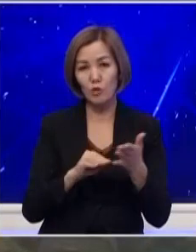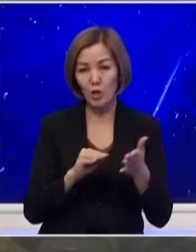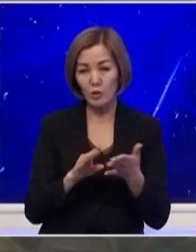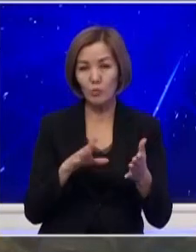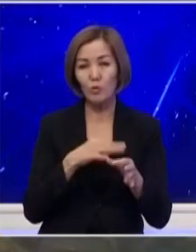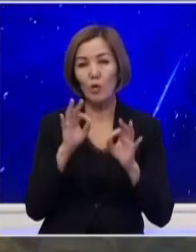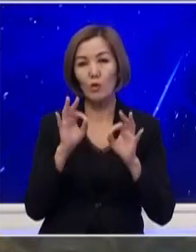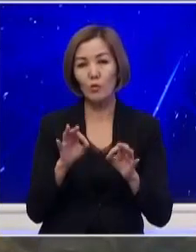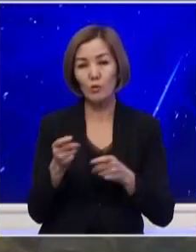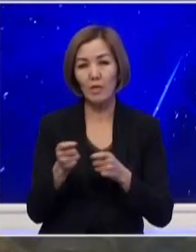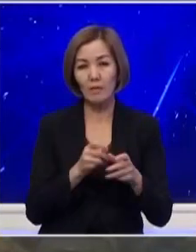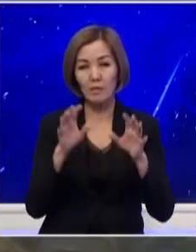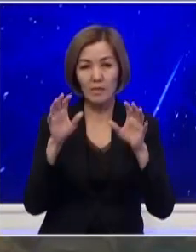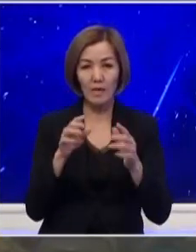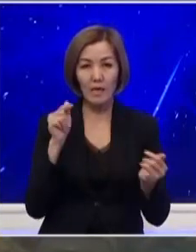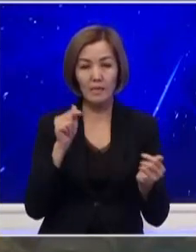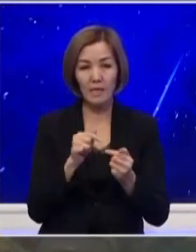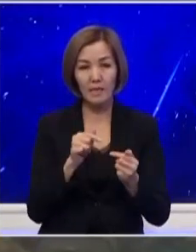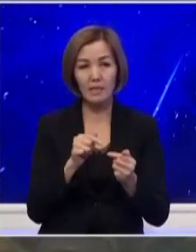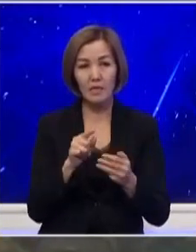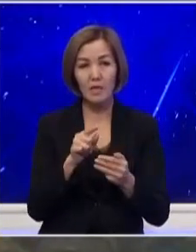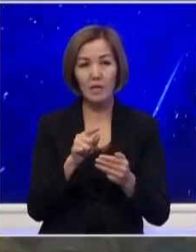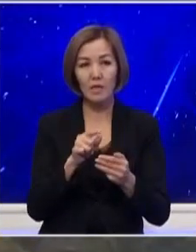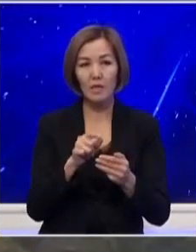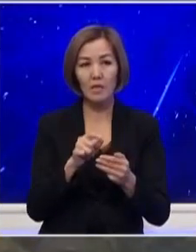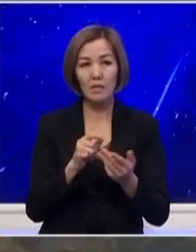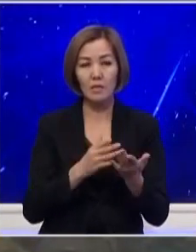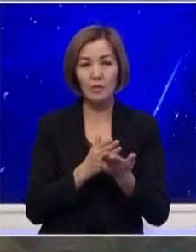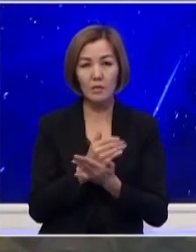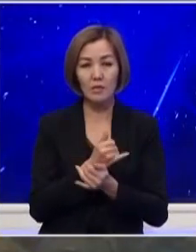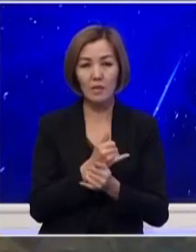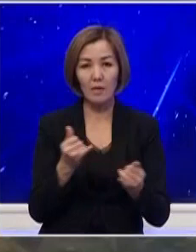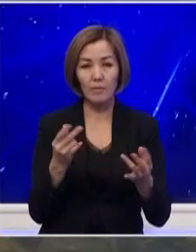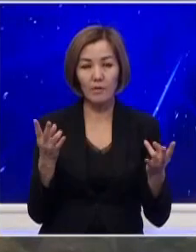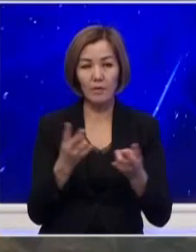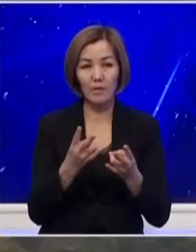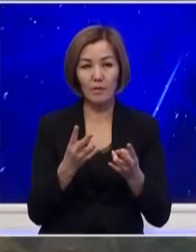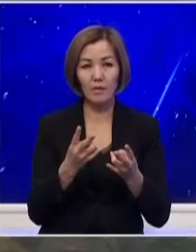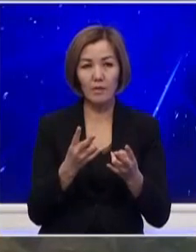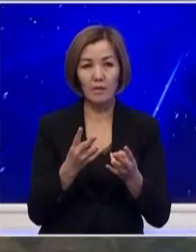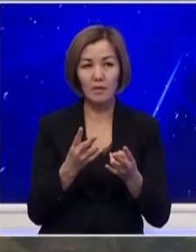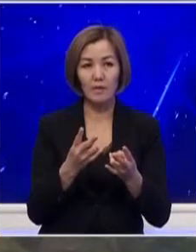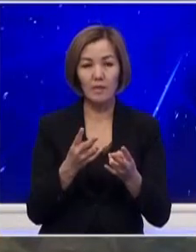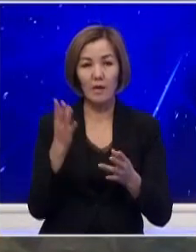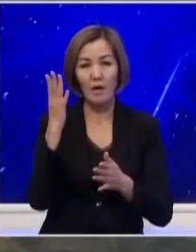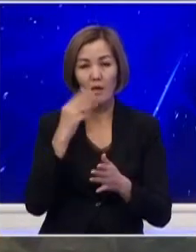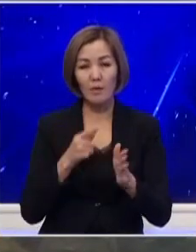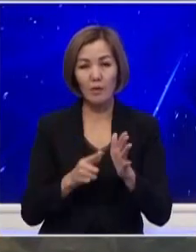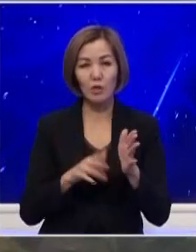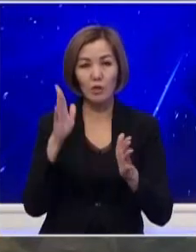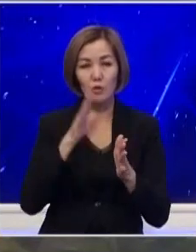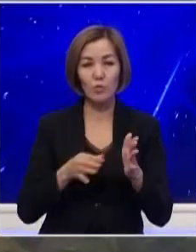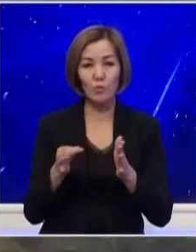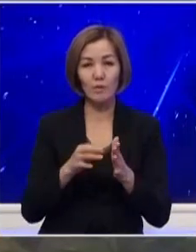әкімшілік кодекске сәйкес олардың сұранысын қанағаттандыру болады. Осыған байланысты Алматы және Жетісу облысының мемлекеттік